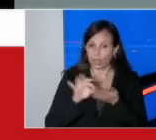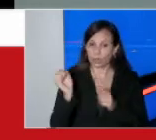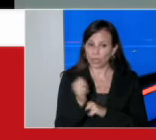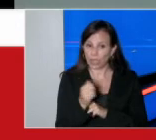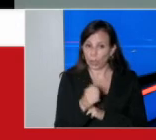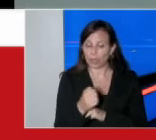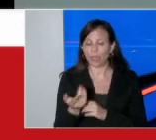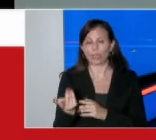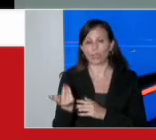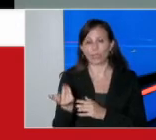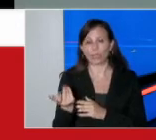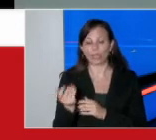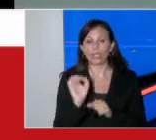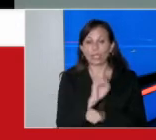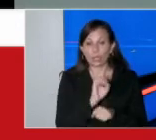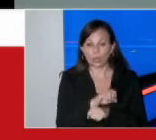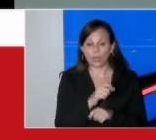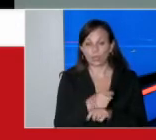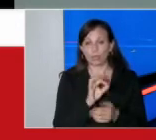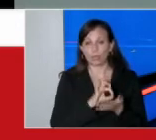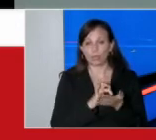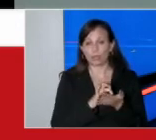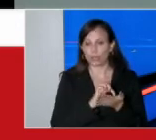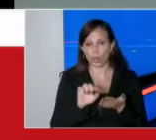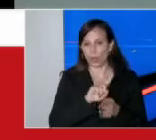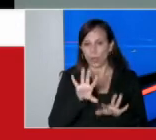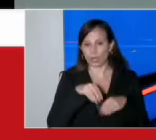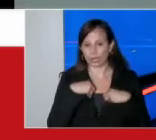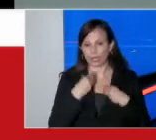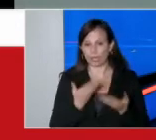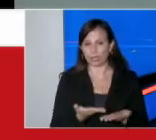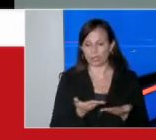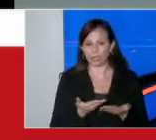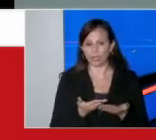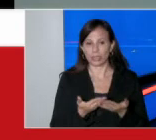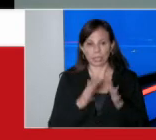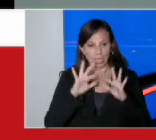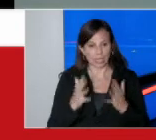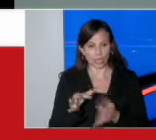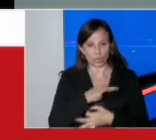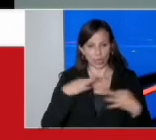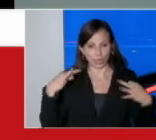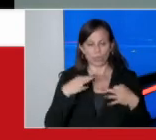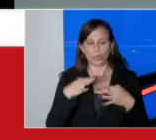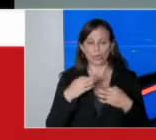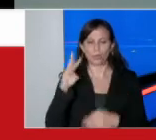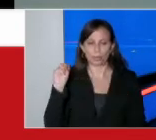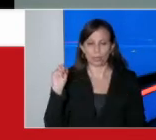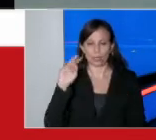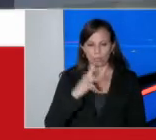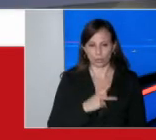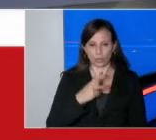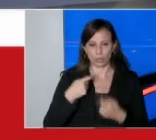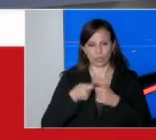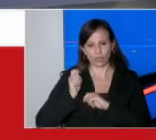לכנסת, לחברי הכנסת, ולא לתת את הדבר הזאת לקרות, כי זה... זה היצירה של כולנו. בהחלט. מלי פולישוק, חברת כנסת